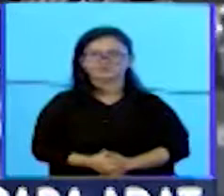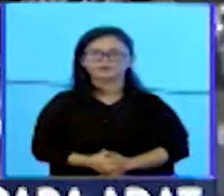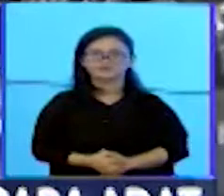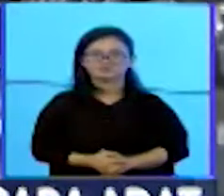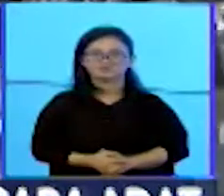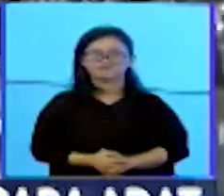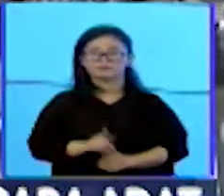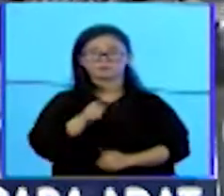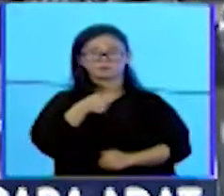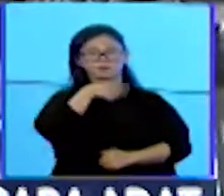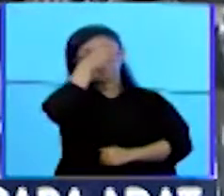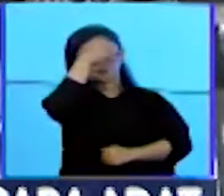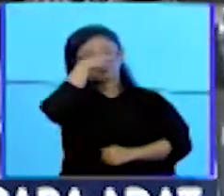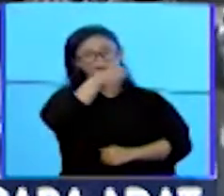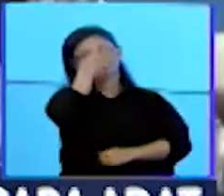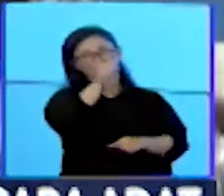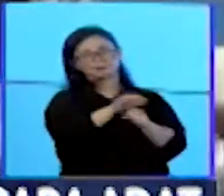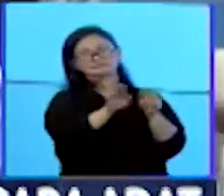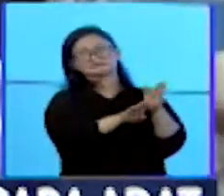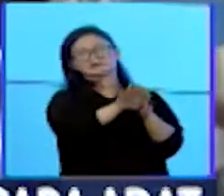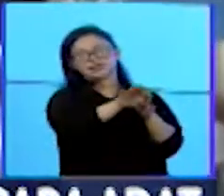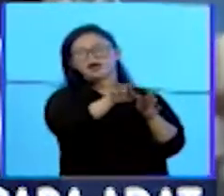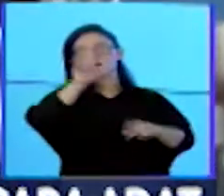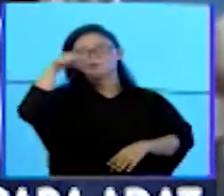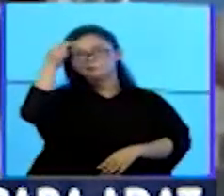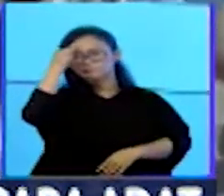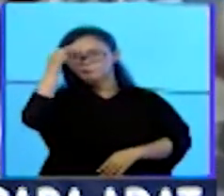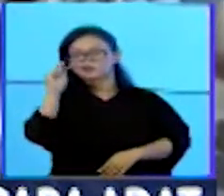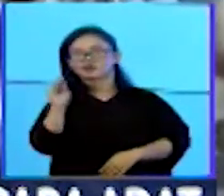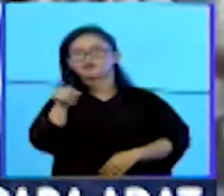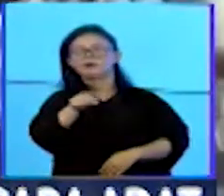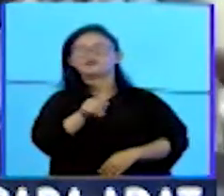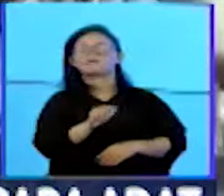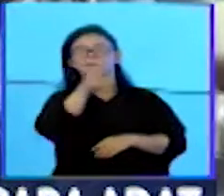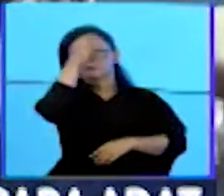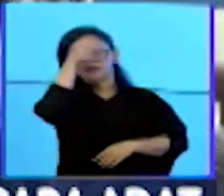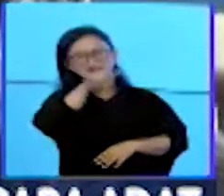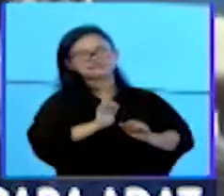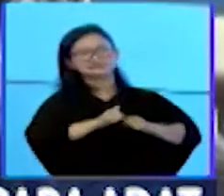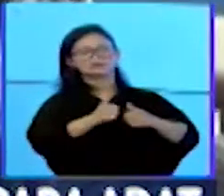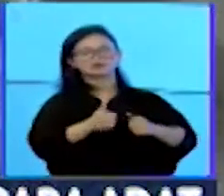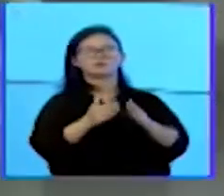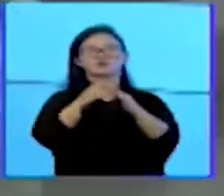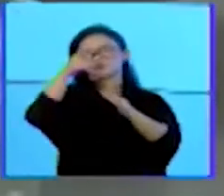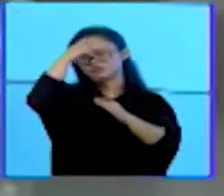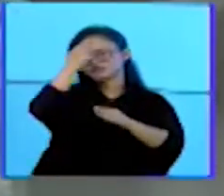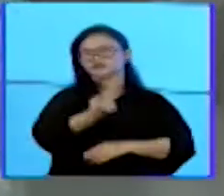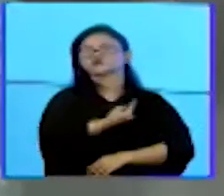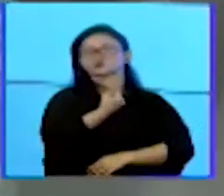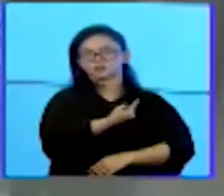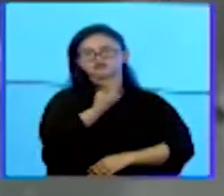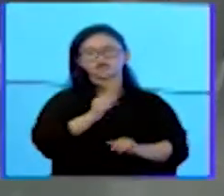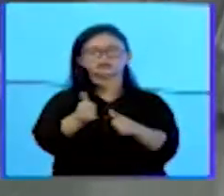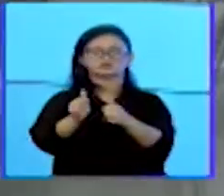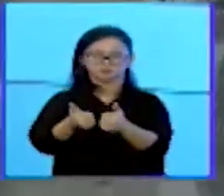Mengatasi lonjakan kasus positif COVID-19, Pemda Bali akan memberdayakan rumah sakit swasta untuk mengatasi lonjakan pasien klaster upacara